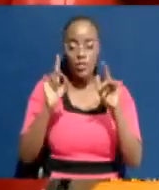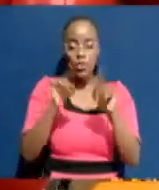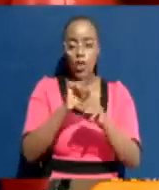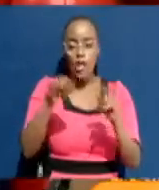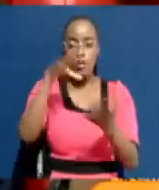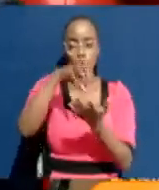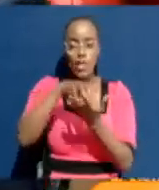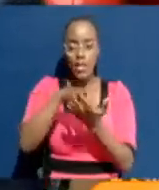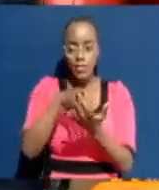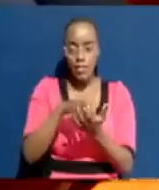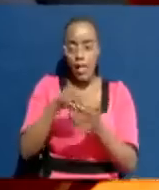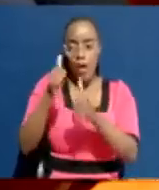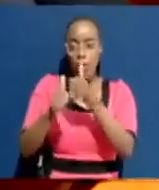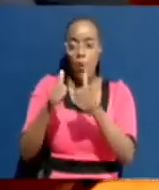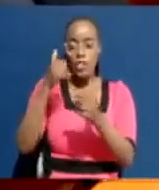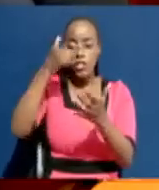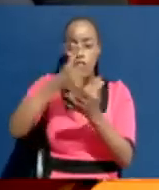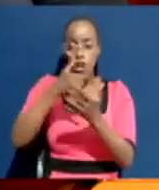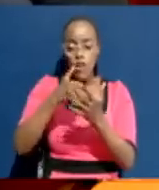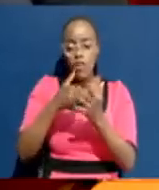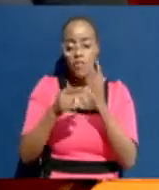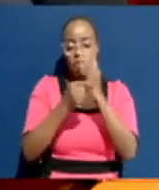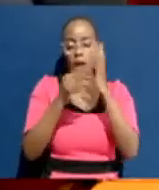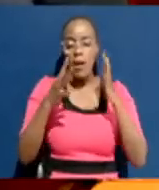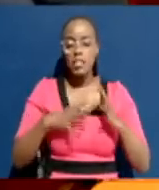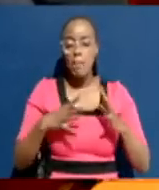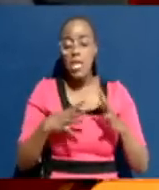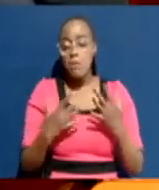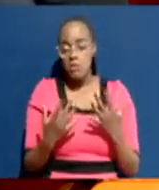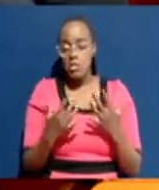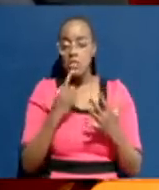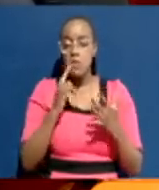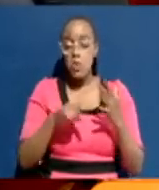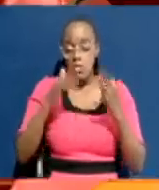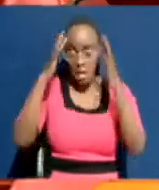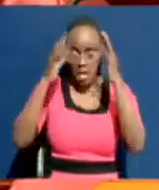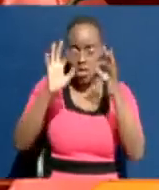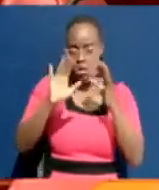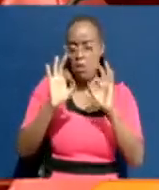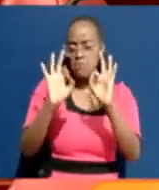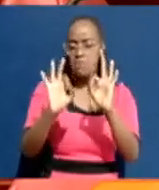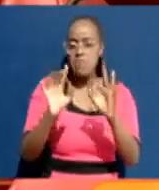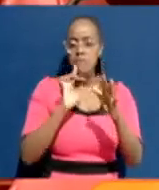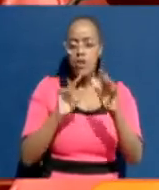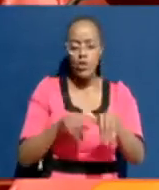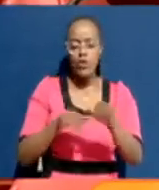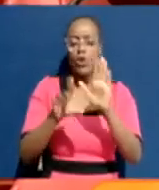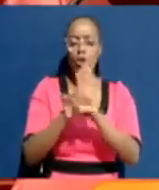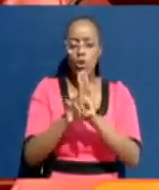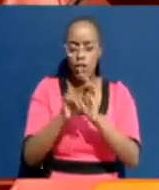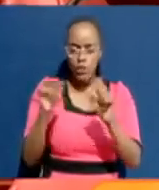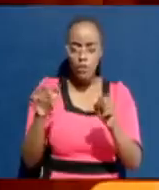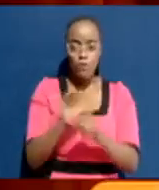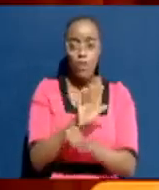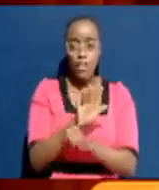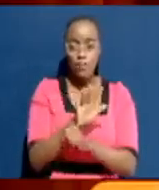mbali kesi zilizowahusisha watu mashuhuri alishikilia uamuzi wake na kusema alifuata sheria